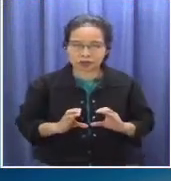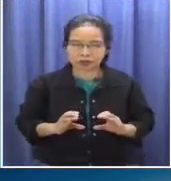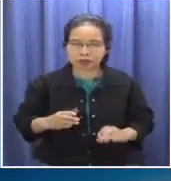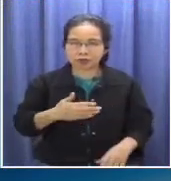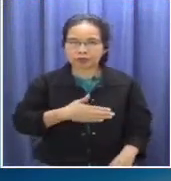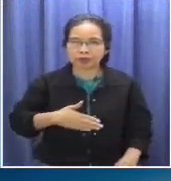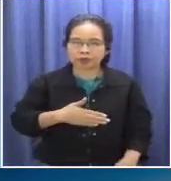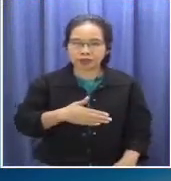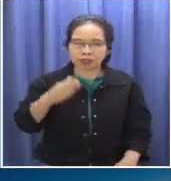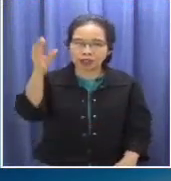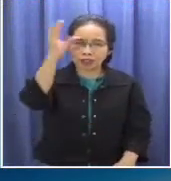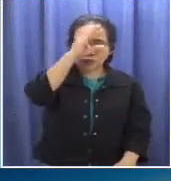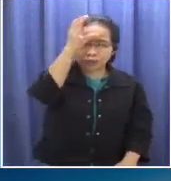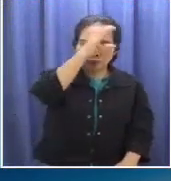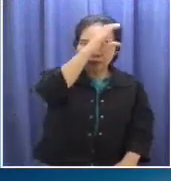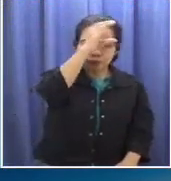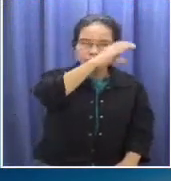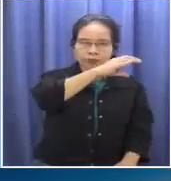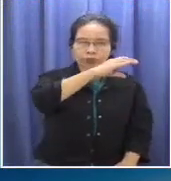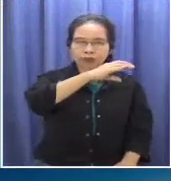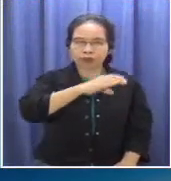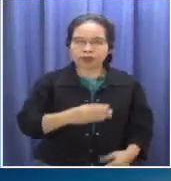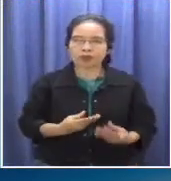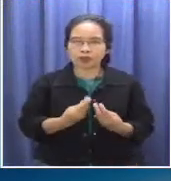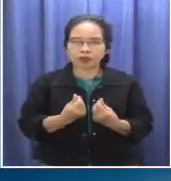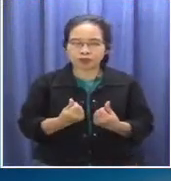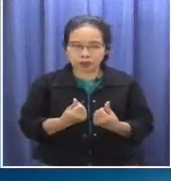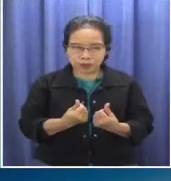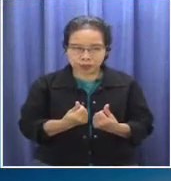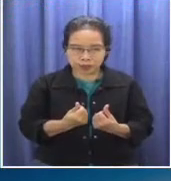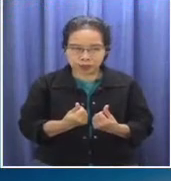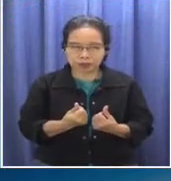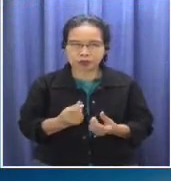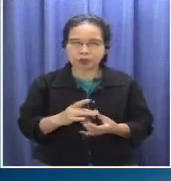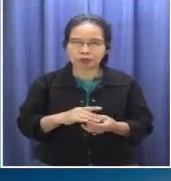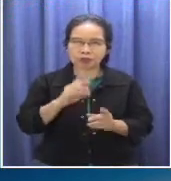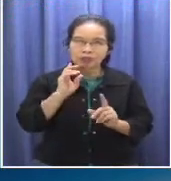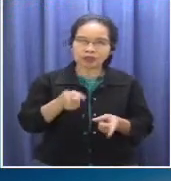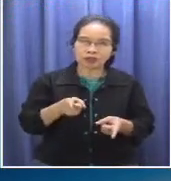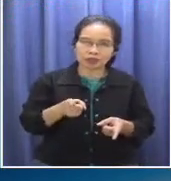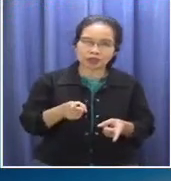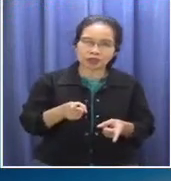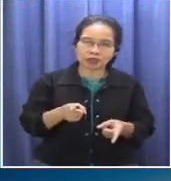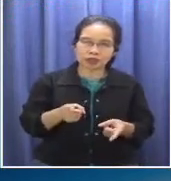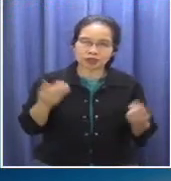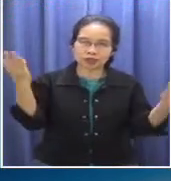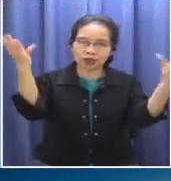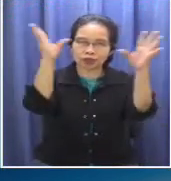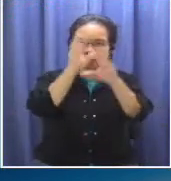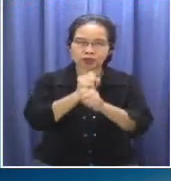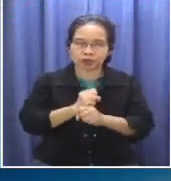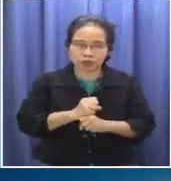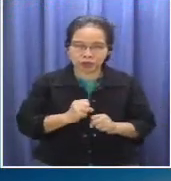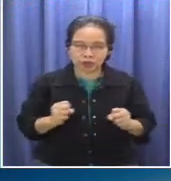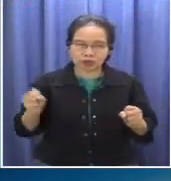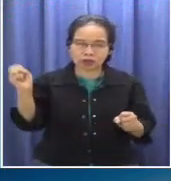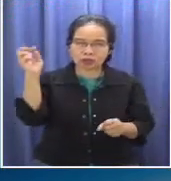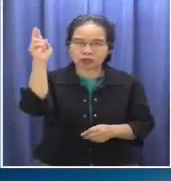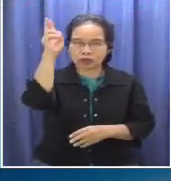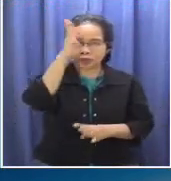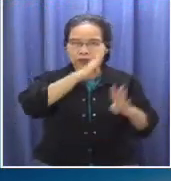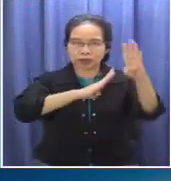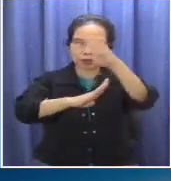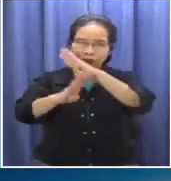Makahanap ng lunas, ng sagot ng solusyon sa mga sulirari na